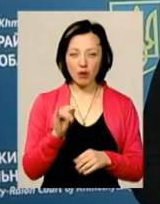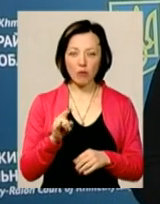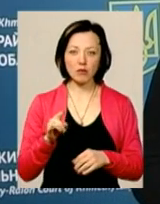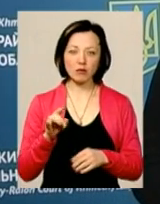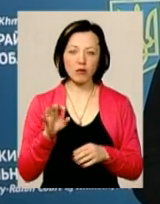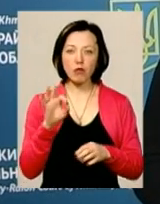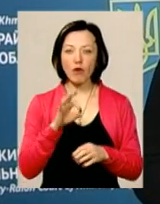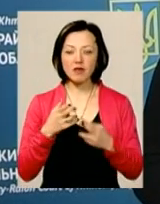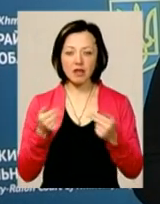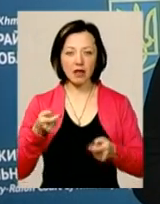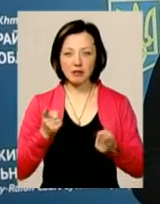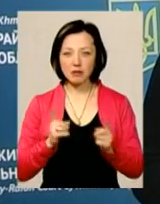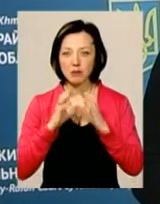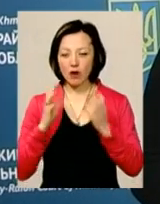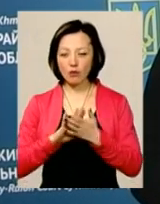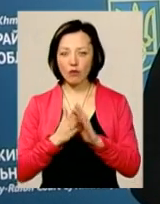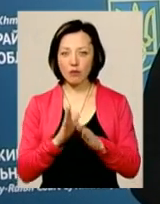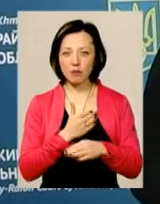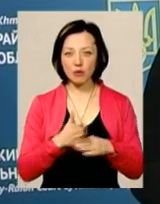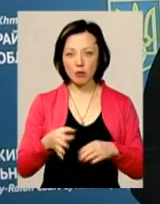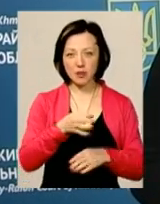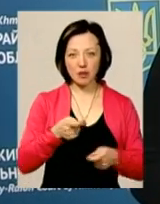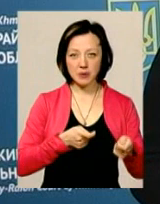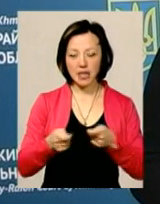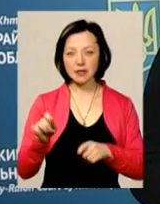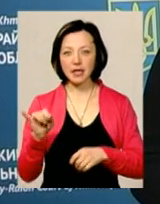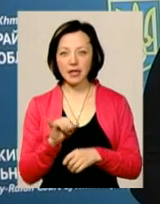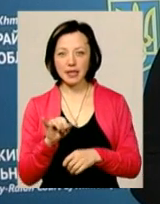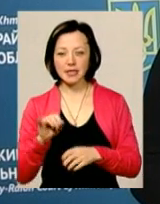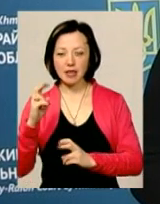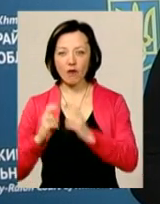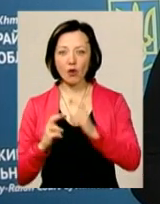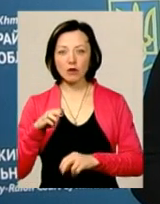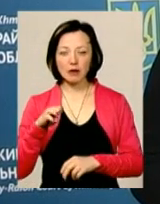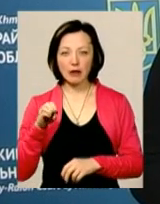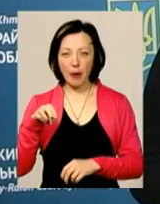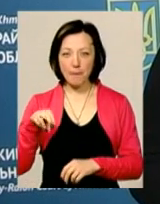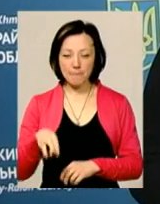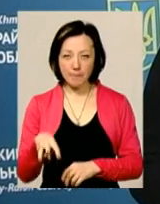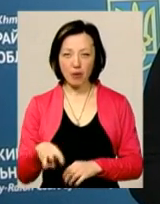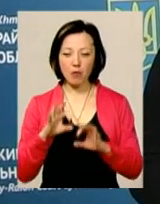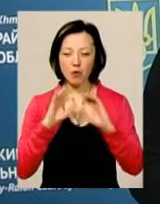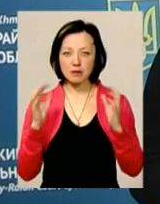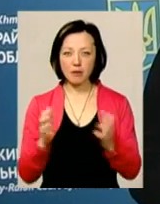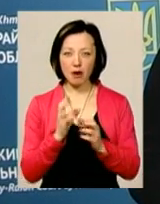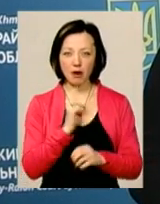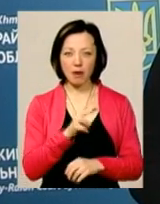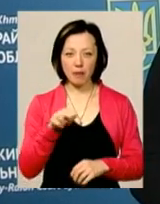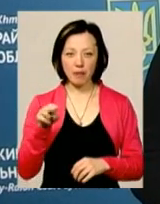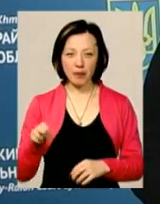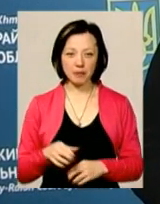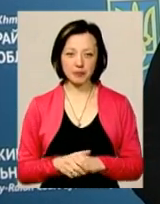зберігання договору, який укладений між Хмельницькою обласною державною адміністрацією та заводом «Темп» стосовно зберігання контрольно-пропускного